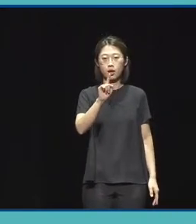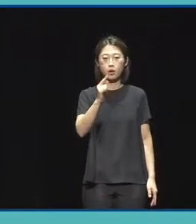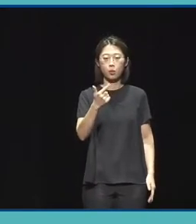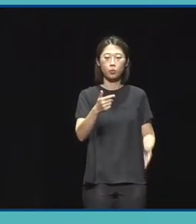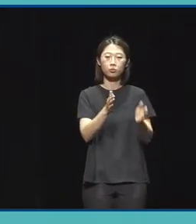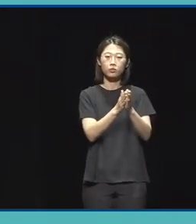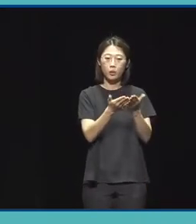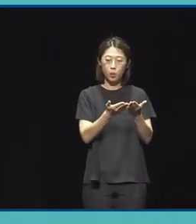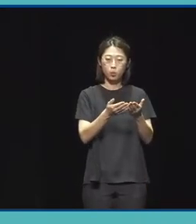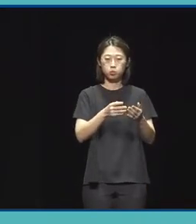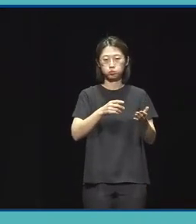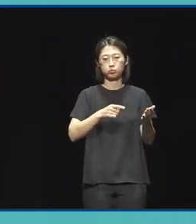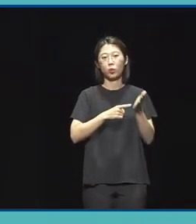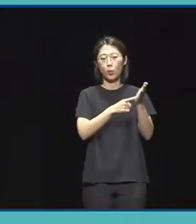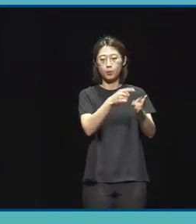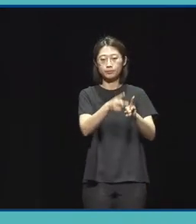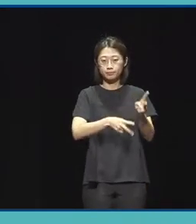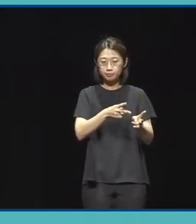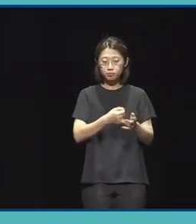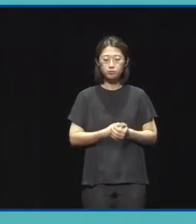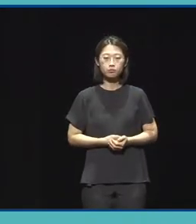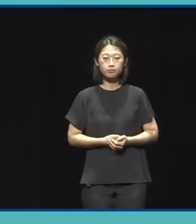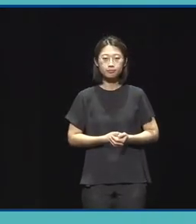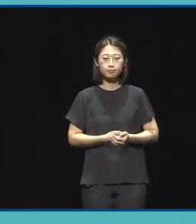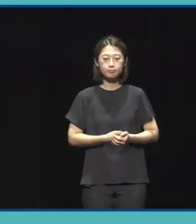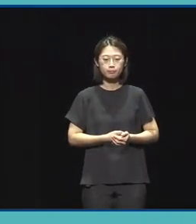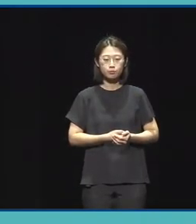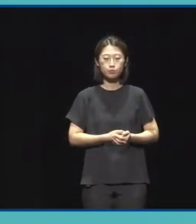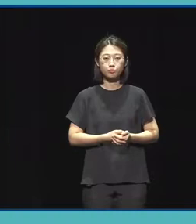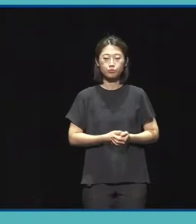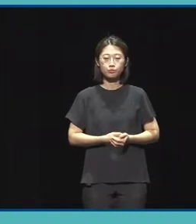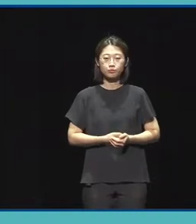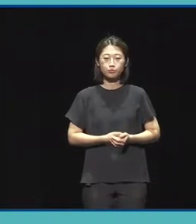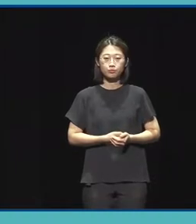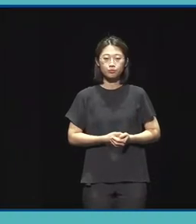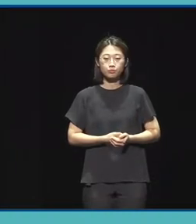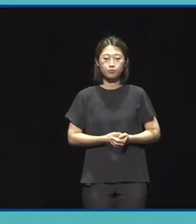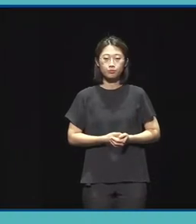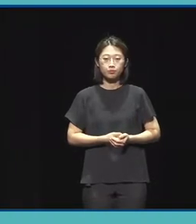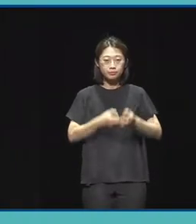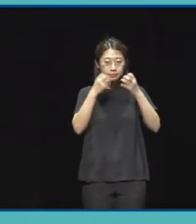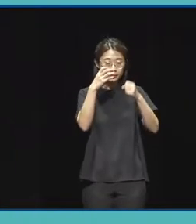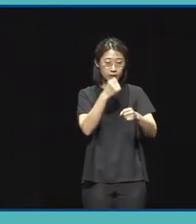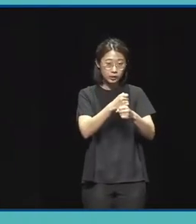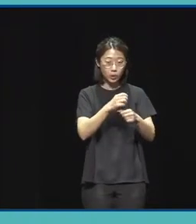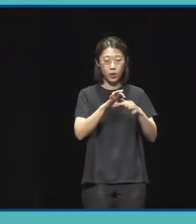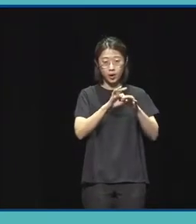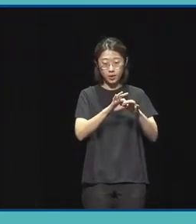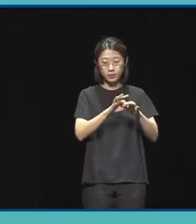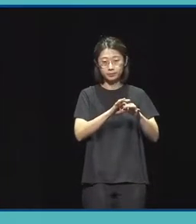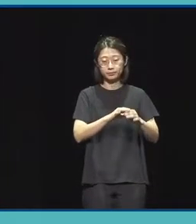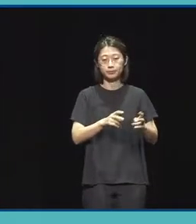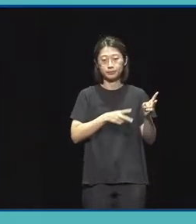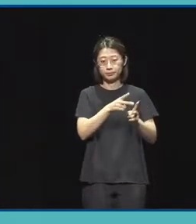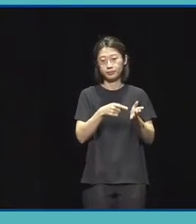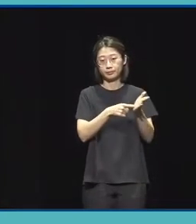것처럼 연극 창작 뮤지컬 창작 오페라 텍스트를 기반으로 하고 있는 분야가 되겠구요